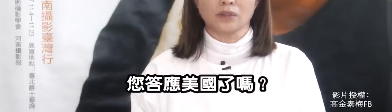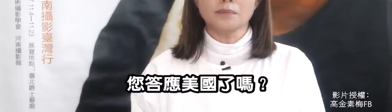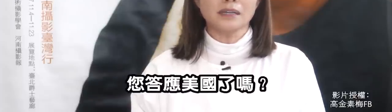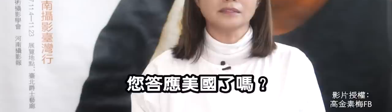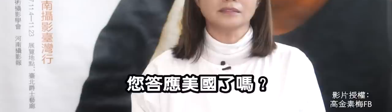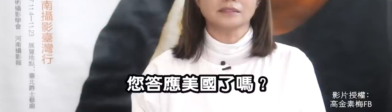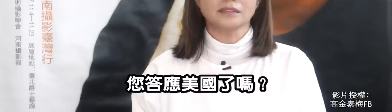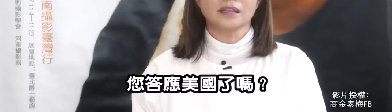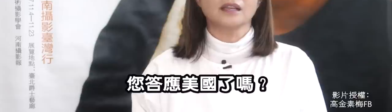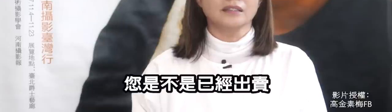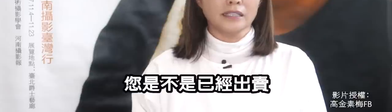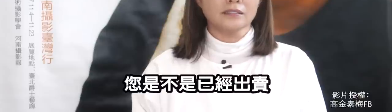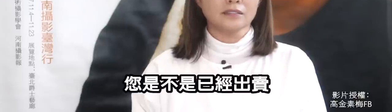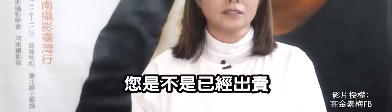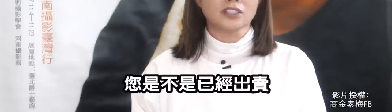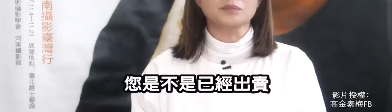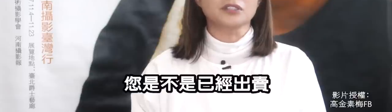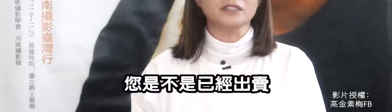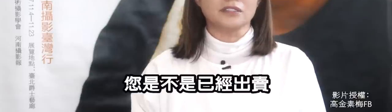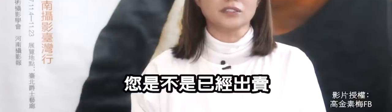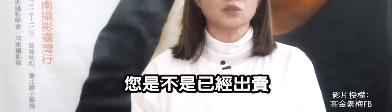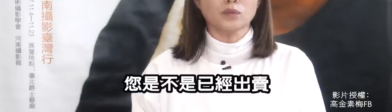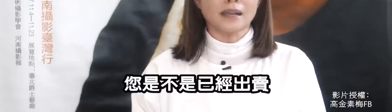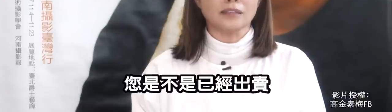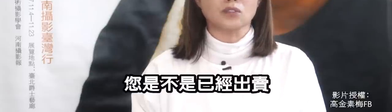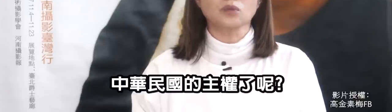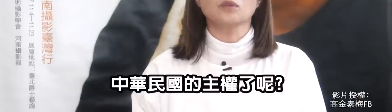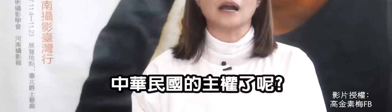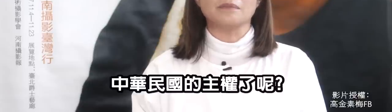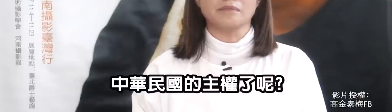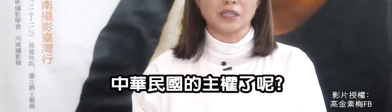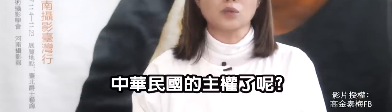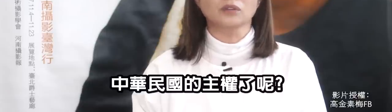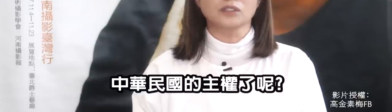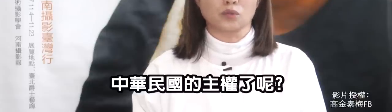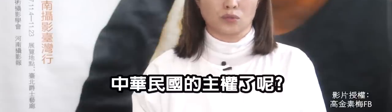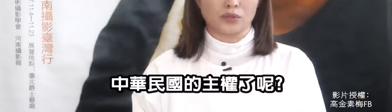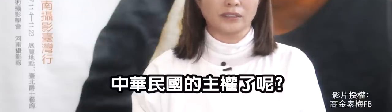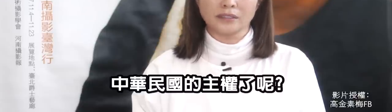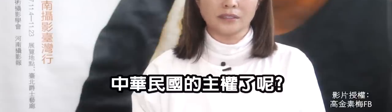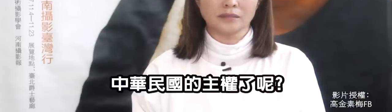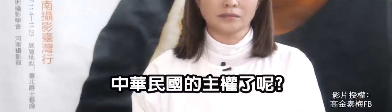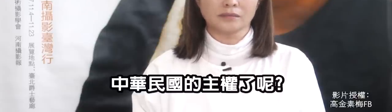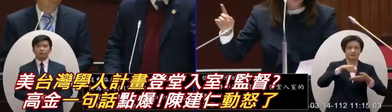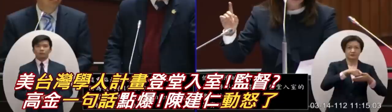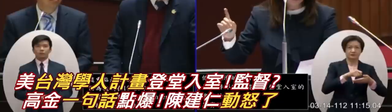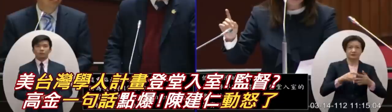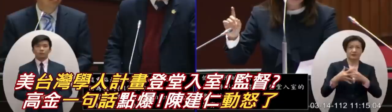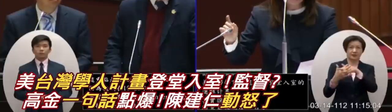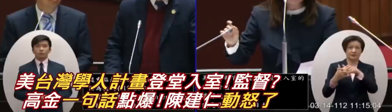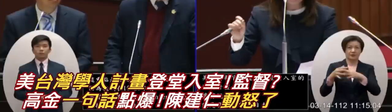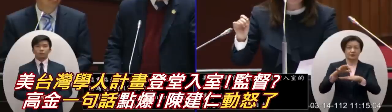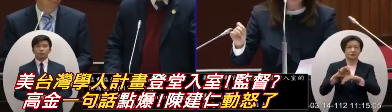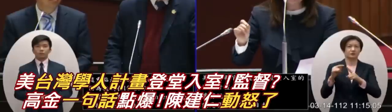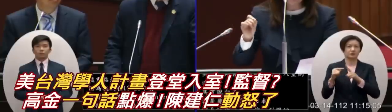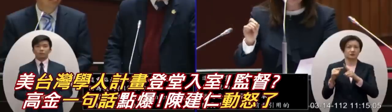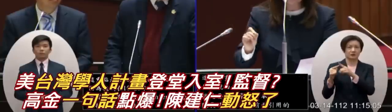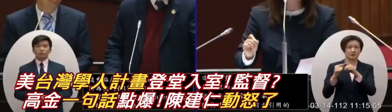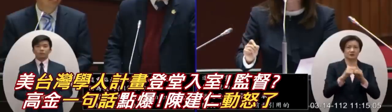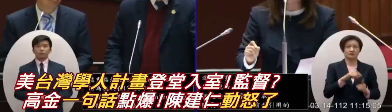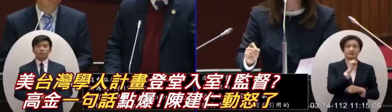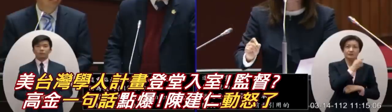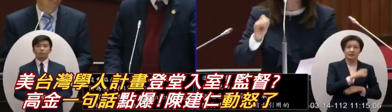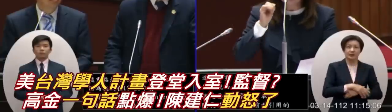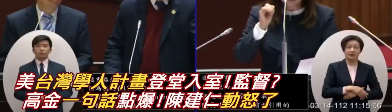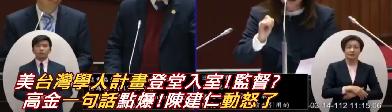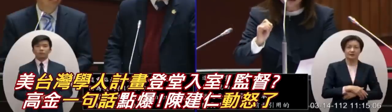美国了吗？您是不是已经出卖中华民国的主权了呢？ 国学人要在台湾治